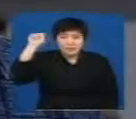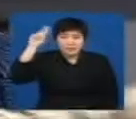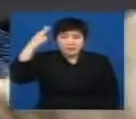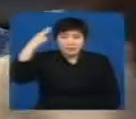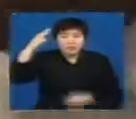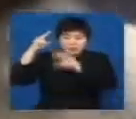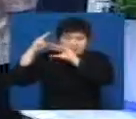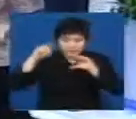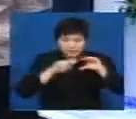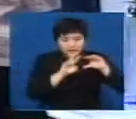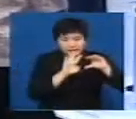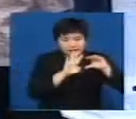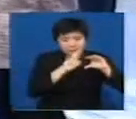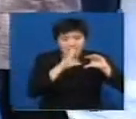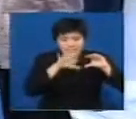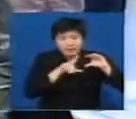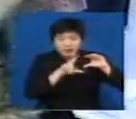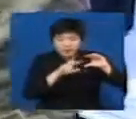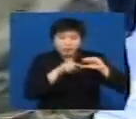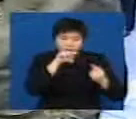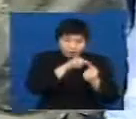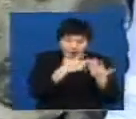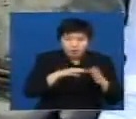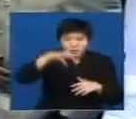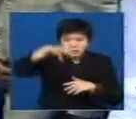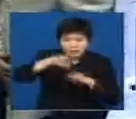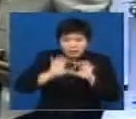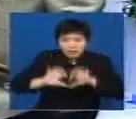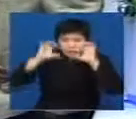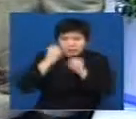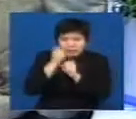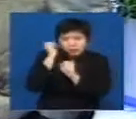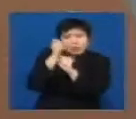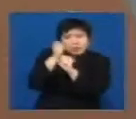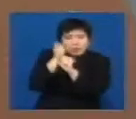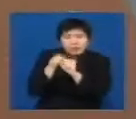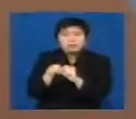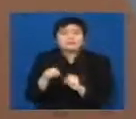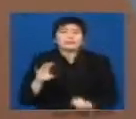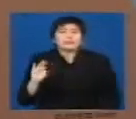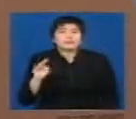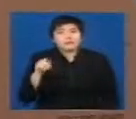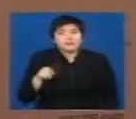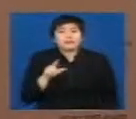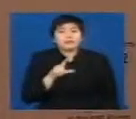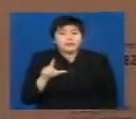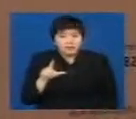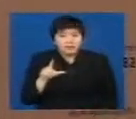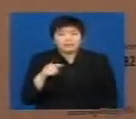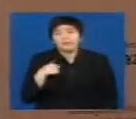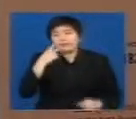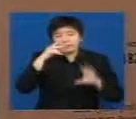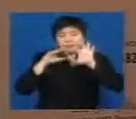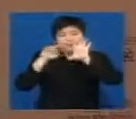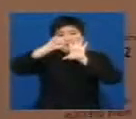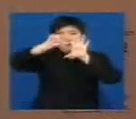รื่องเกี่ยวกับสถานที่ราชการก็ไม่น้อยนะฮะ ครับ 6% 7,000 กว่าล้านอะไรอย่างเงี้ยนะ อันนี้คือ โครงสร้างพื้นฐานนี้